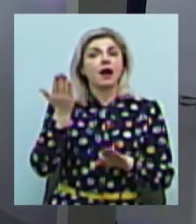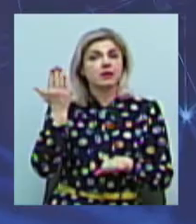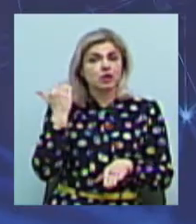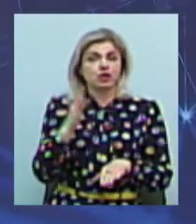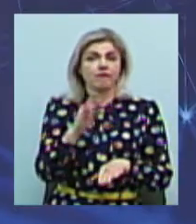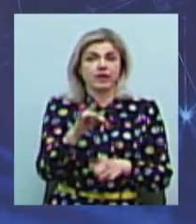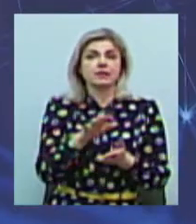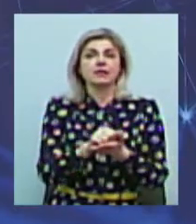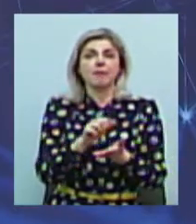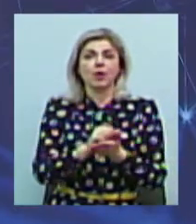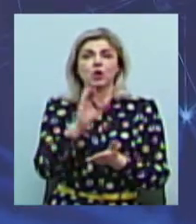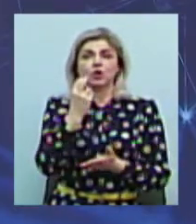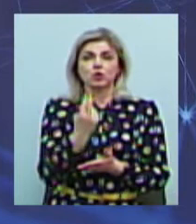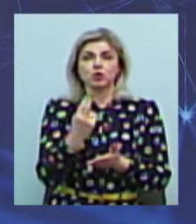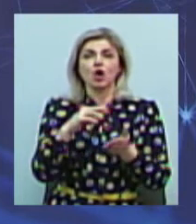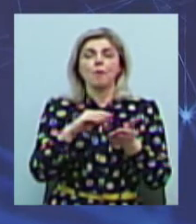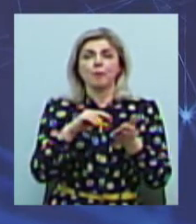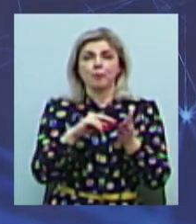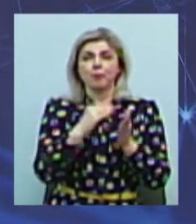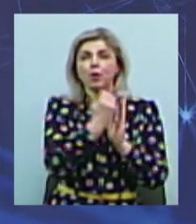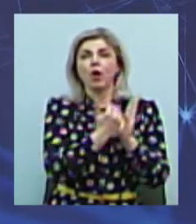ви займалися соціальним проєктом